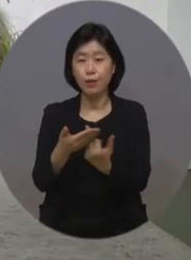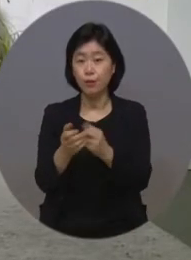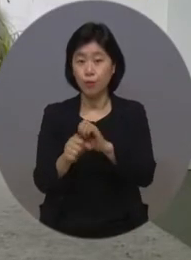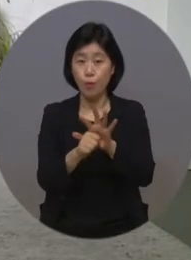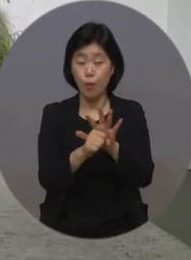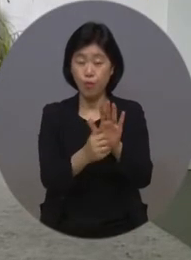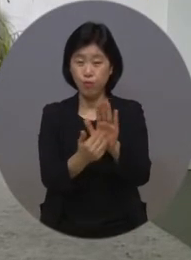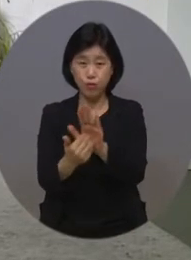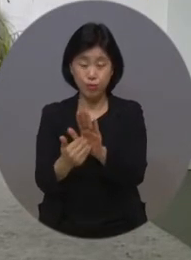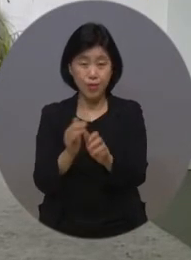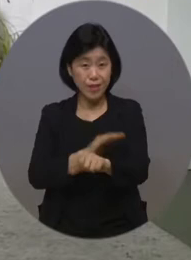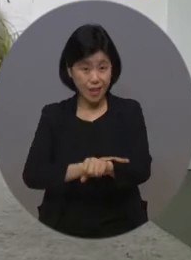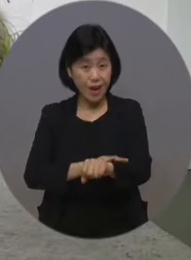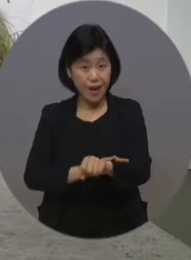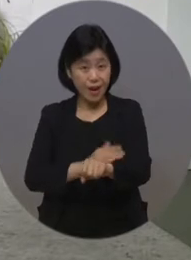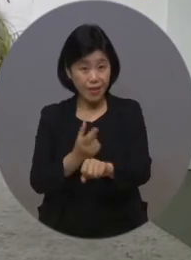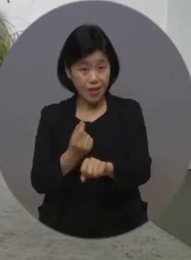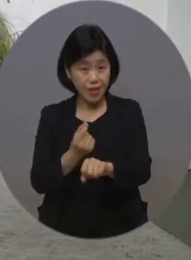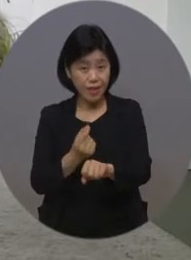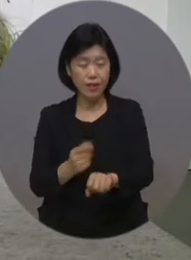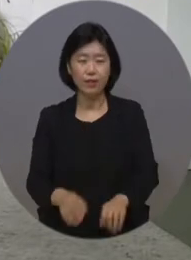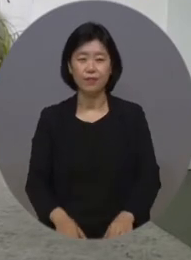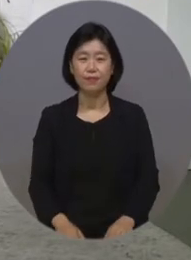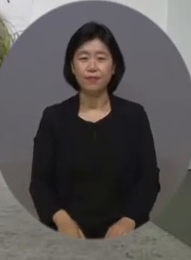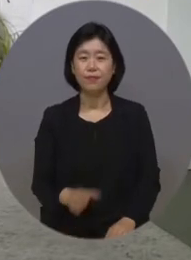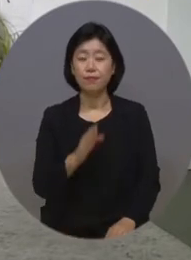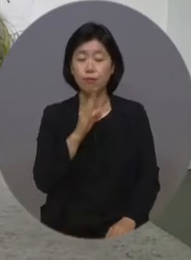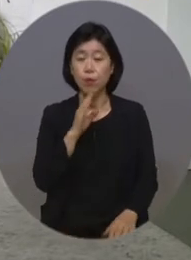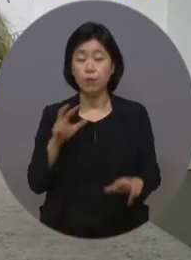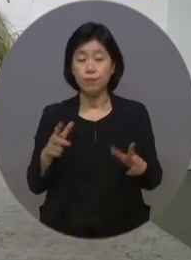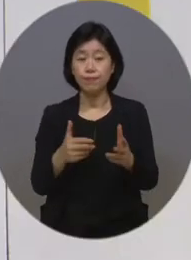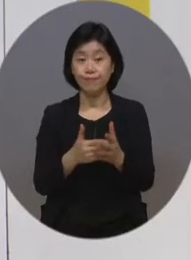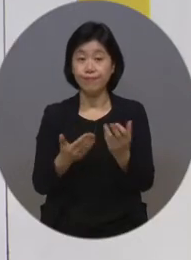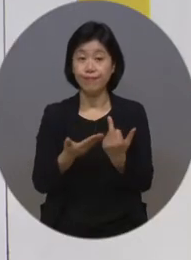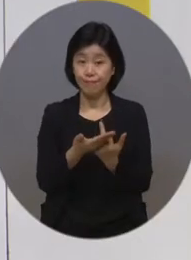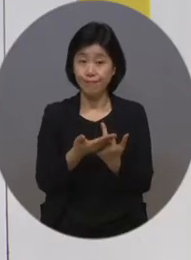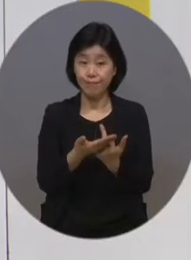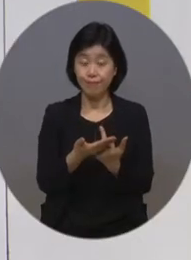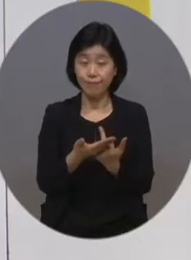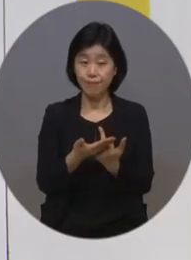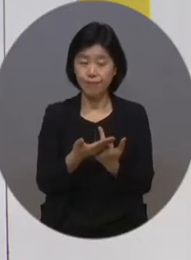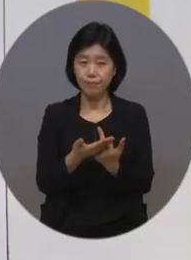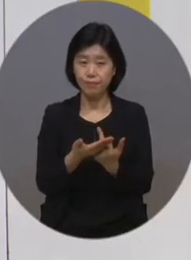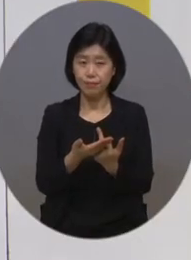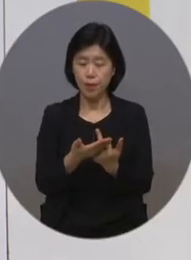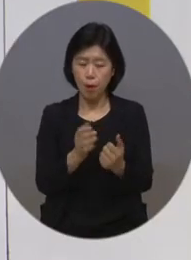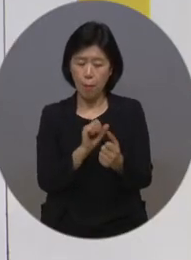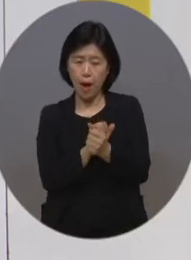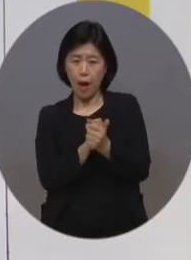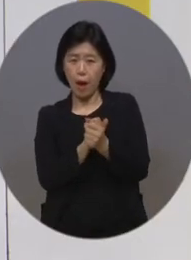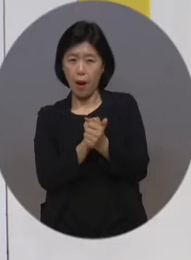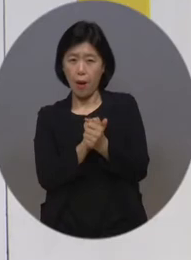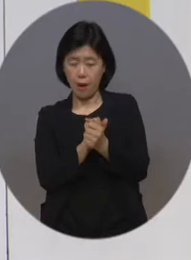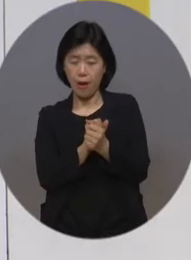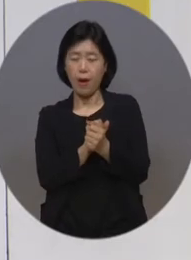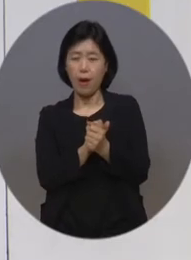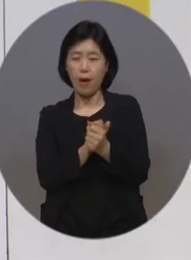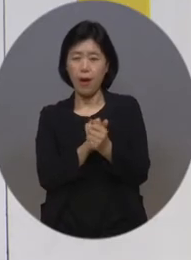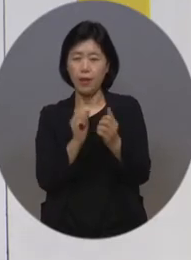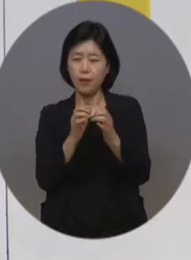그동안 한자리 이하 숫자로 계속 잘 지켜 왔구요 예 중간에 너무 많이 옷이니까 고비는 좀